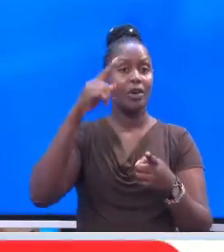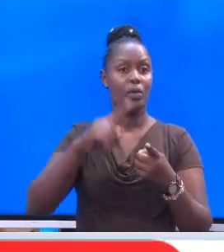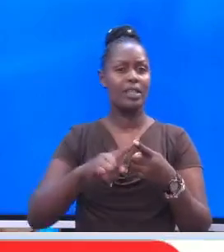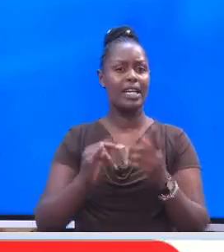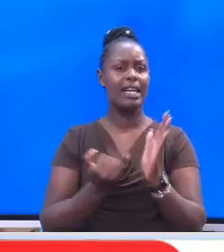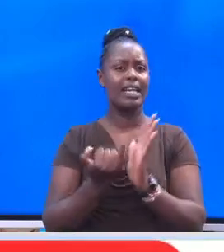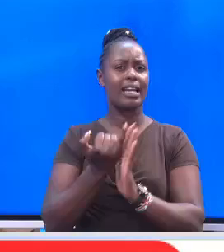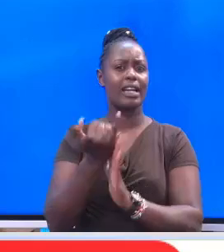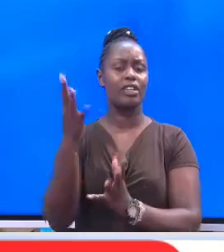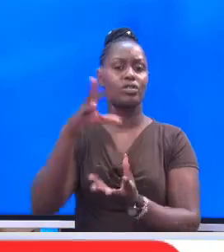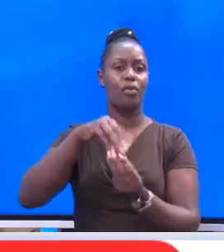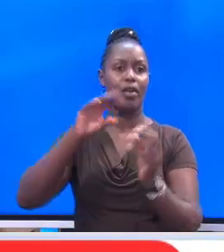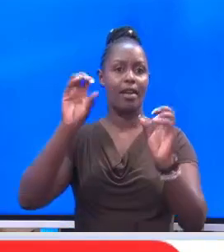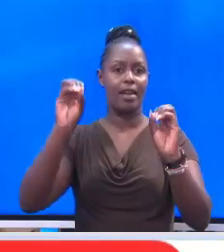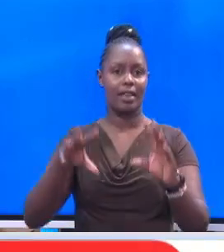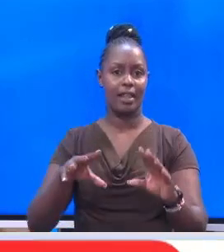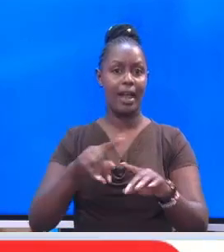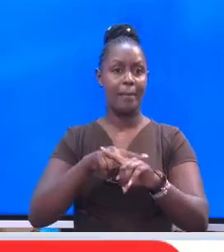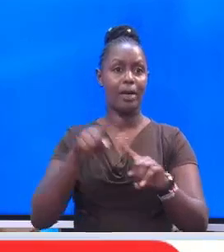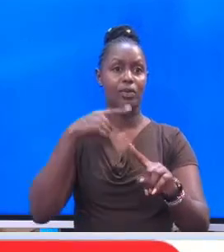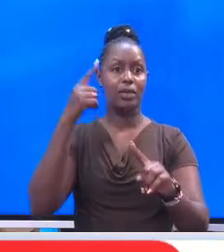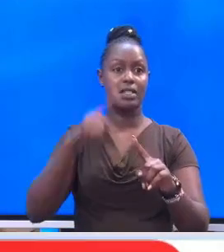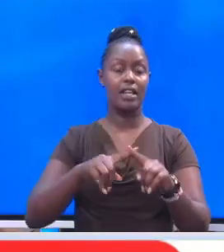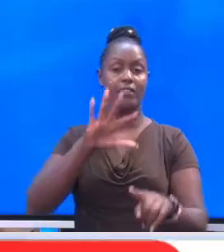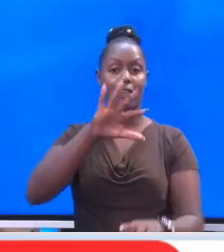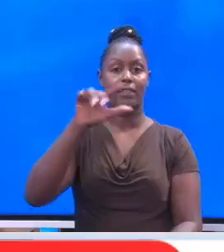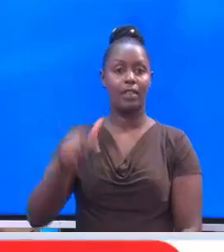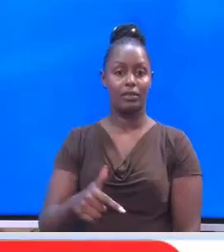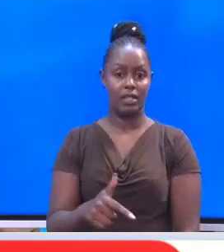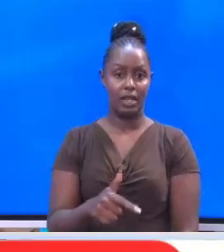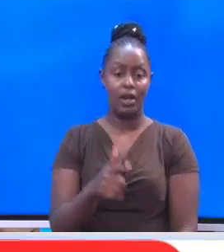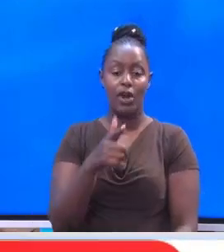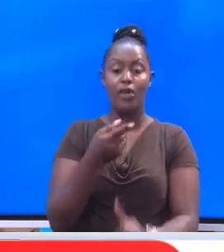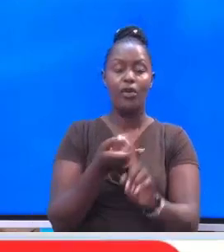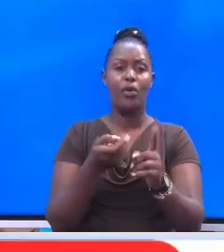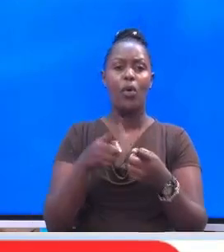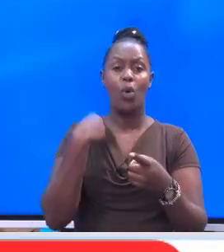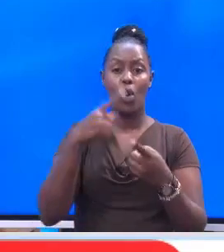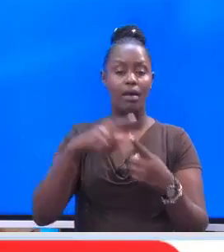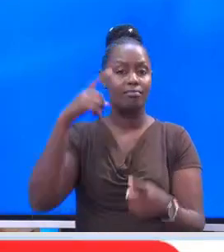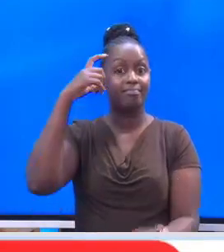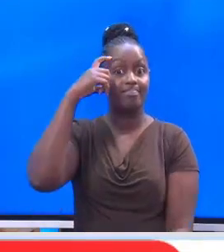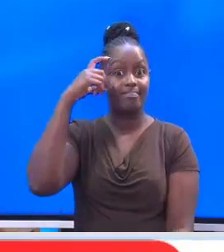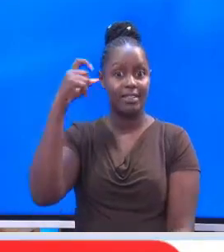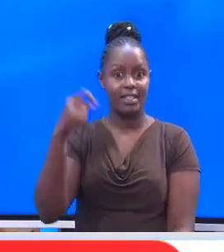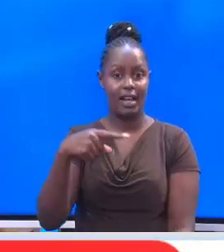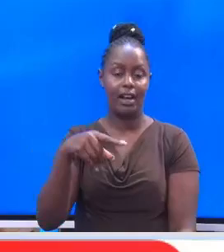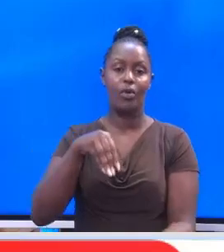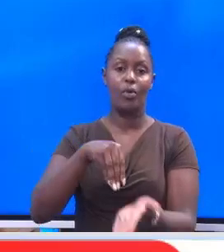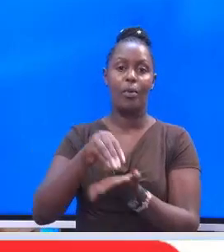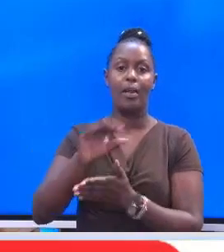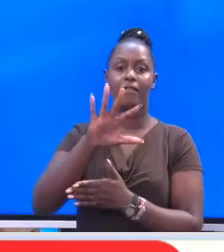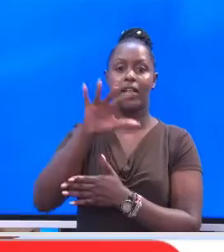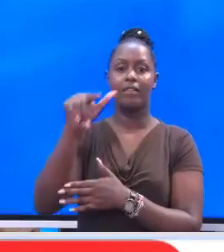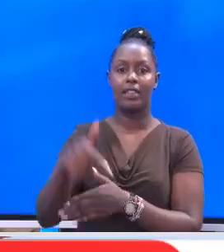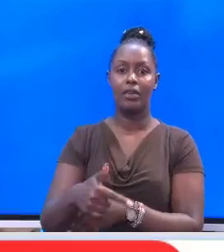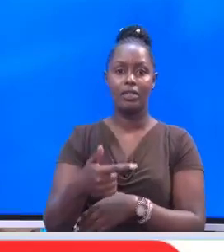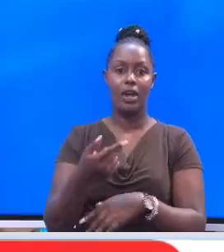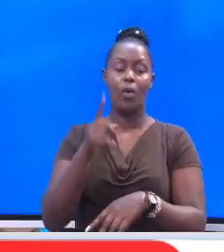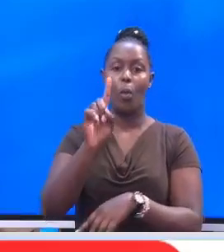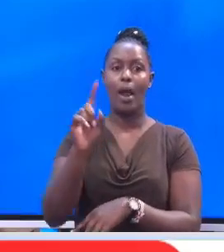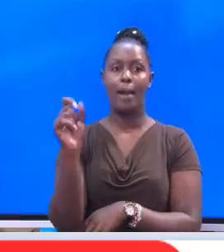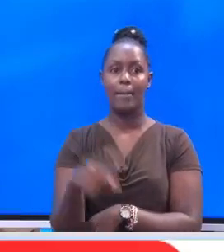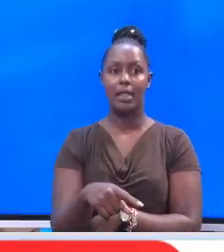ya 5,000. Ya kwamba ule wa juu sana, mshahara wa juu sana atalipa maximum ya 5,000 kwa mwezi. Ule wa chini atalipa